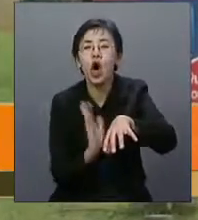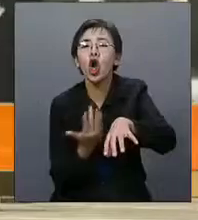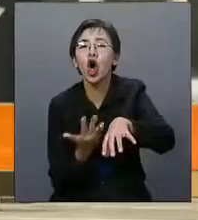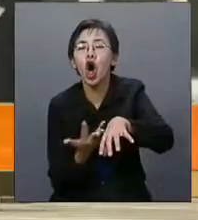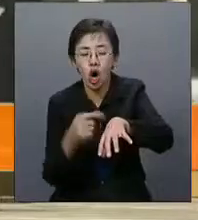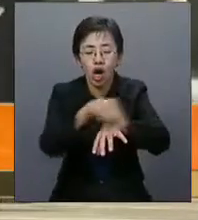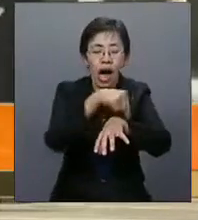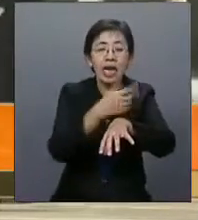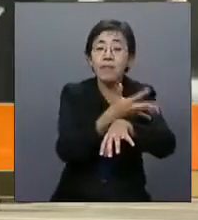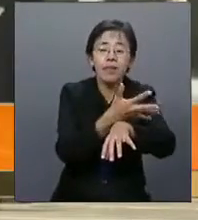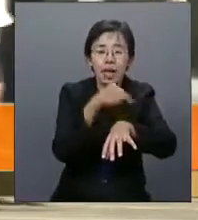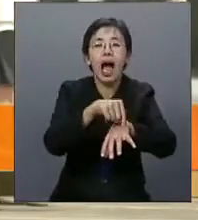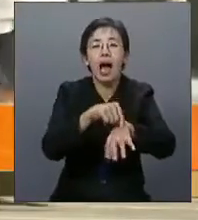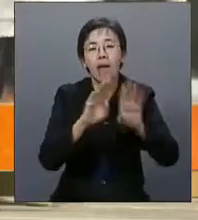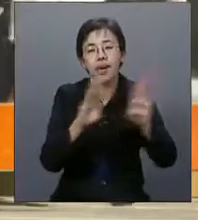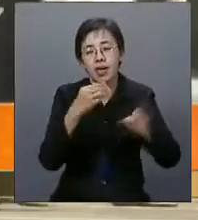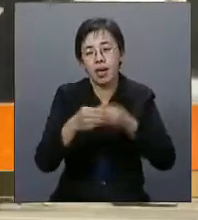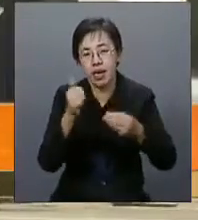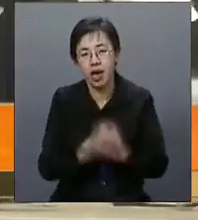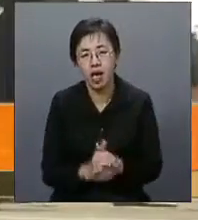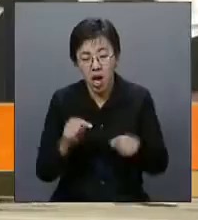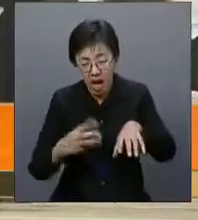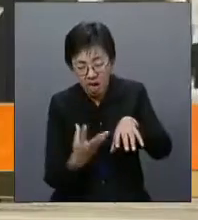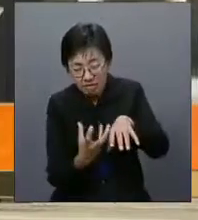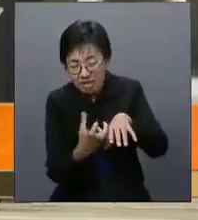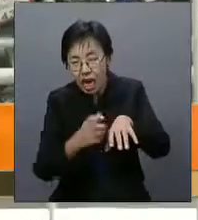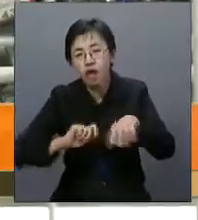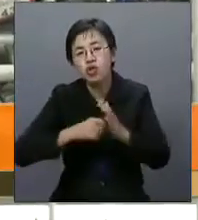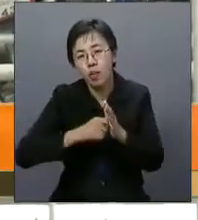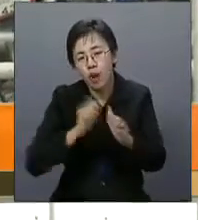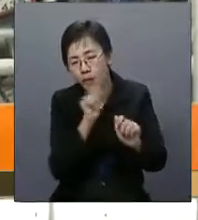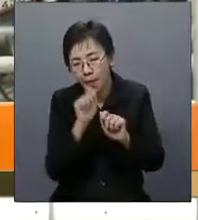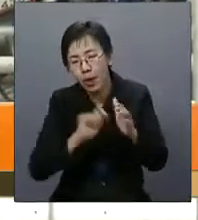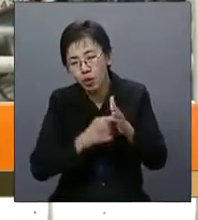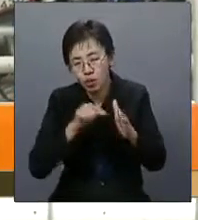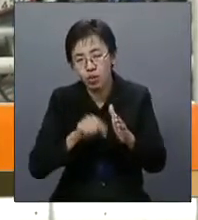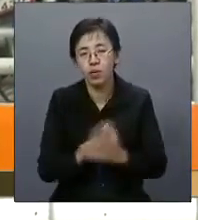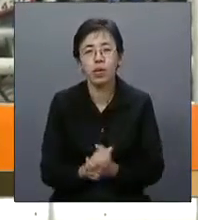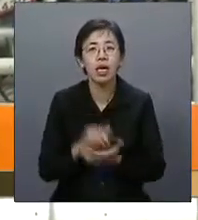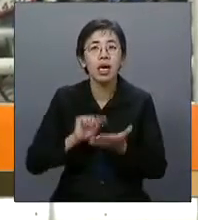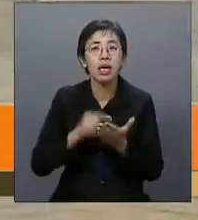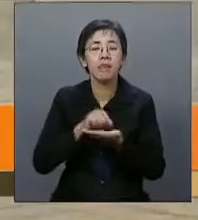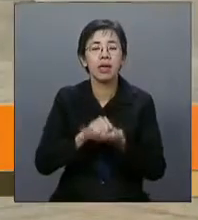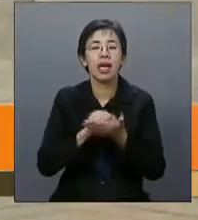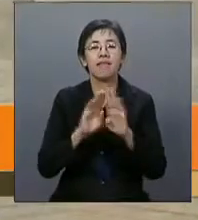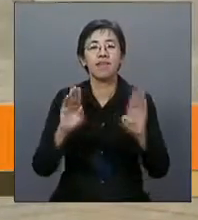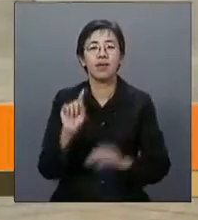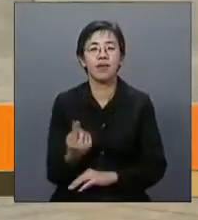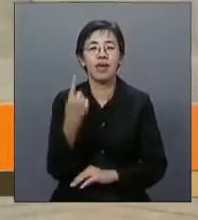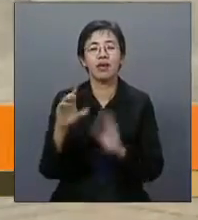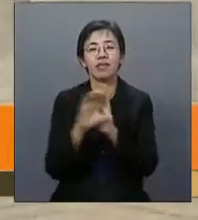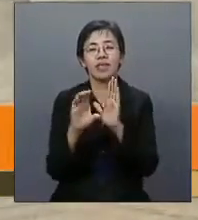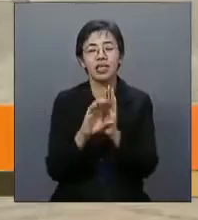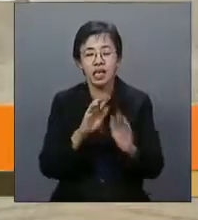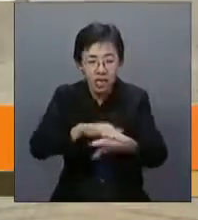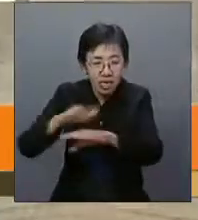อยู่ระหว่างการเร่งดำเนินการซ่อมแซมด้านแม่ทัพภาคที่4ระบุนะคะว่าการเปิดให้บริการวันแรกของห้างบิ๊กซีได้กำชับให้เจ้าหน้